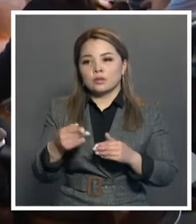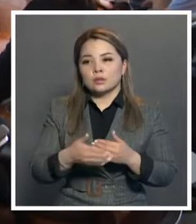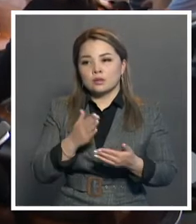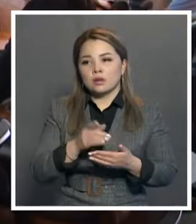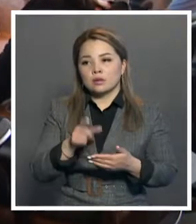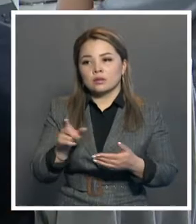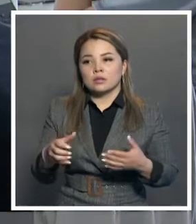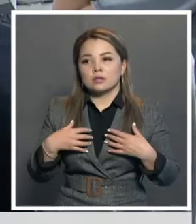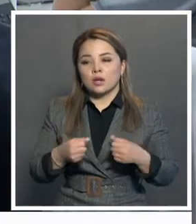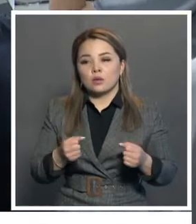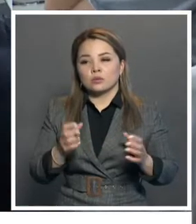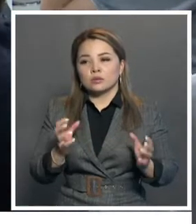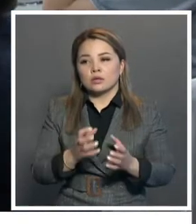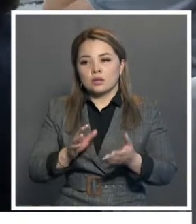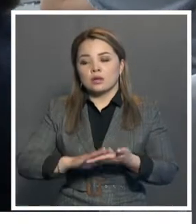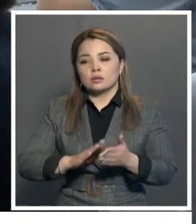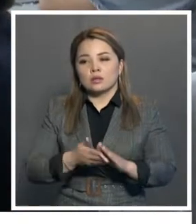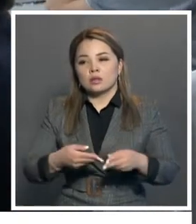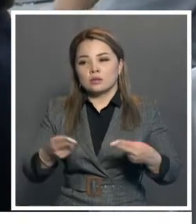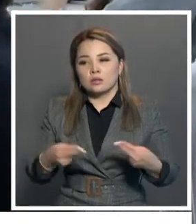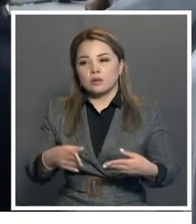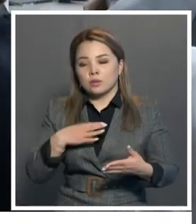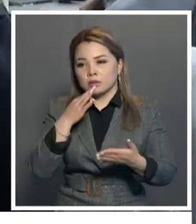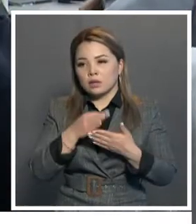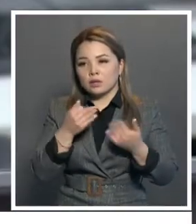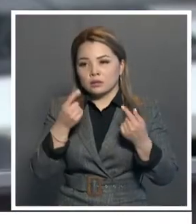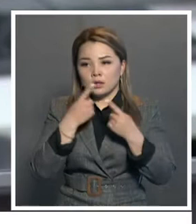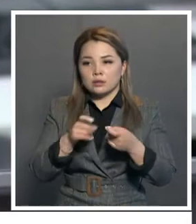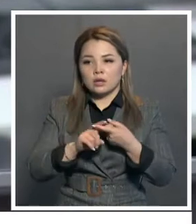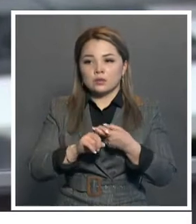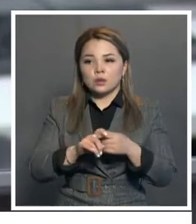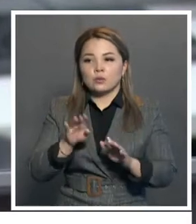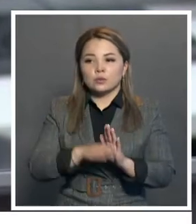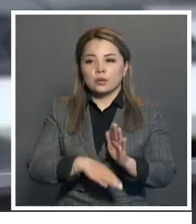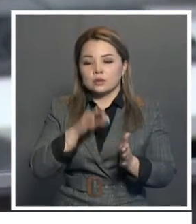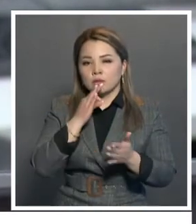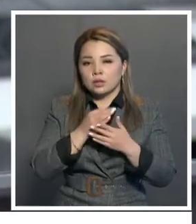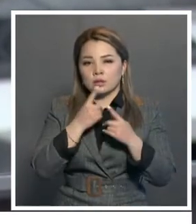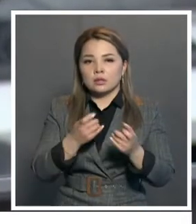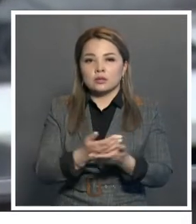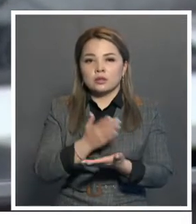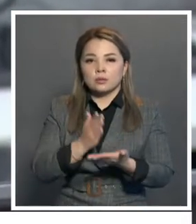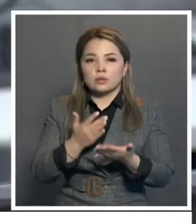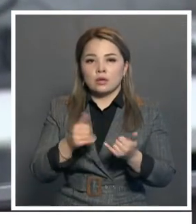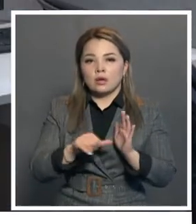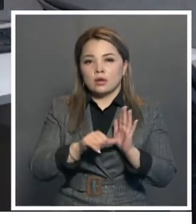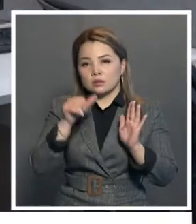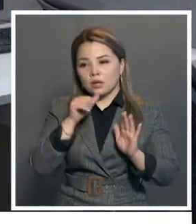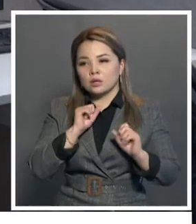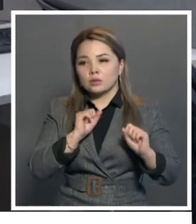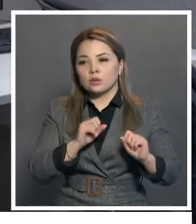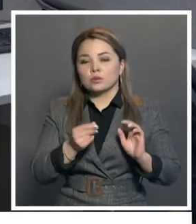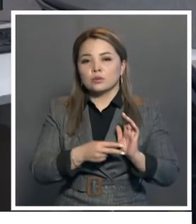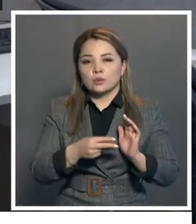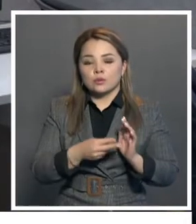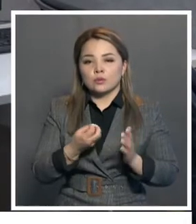адам денсаулығын сақтандыру жөнінде келісім шарт жасасыпты. Мамандар мұны індеттің өршуімен байланыстырып отыр. Кемі 6 айға сақтандырудың құны